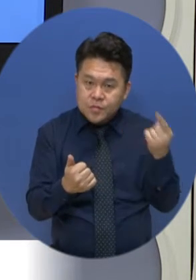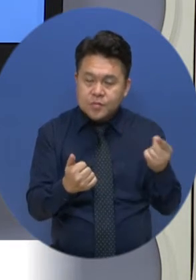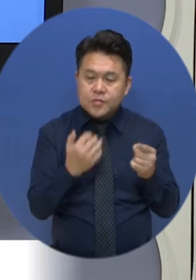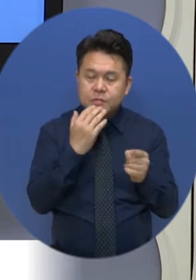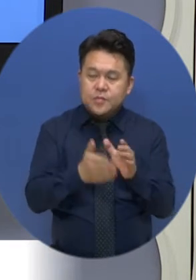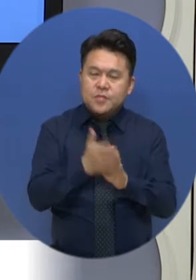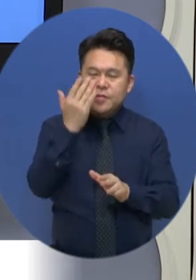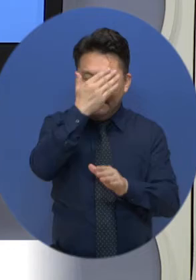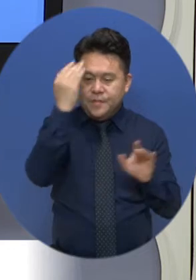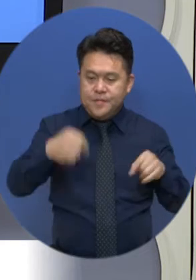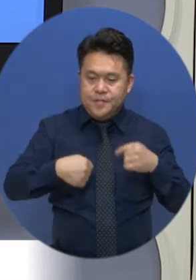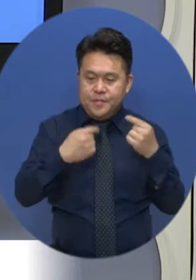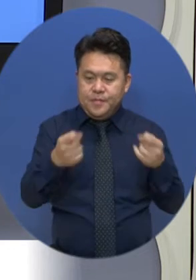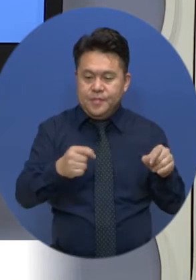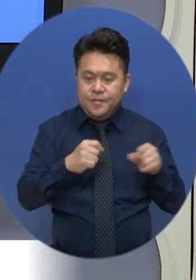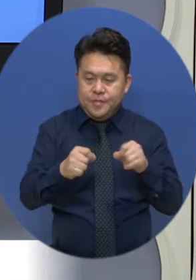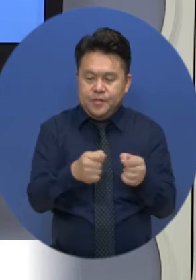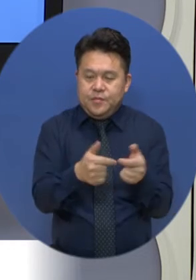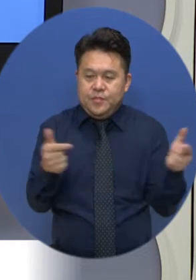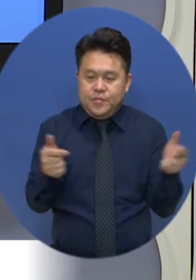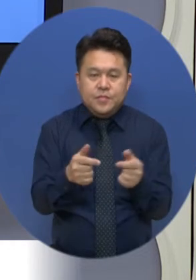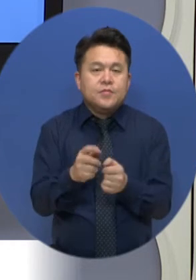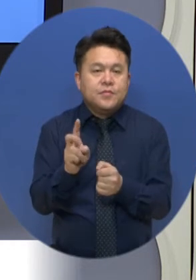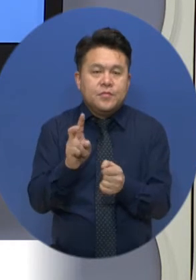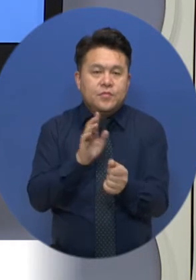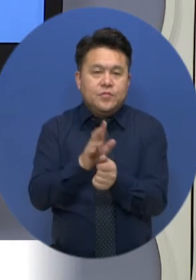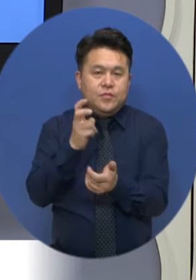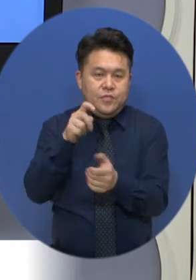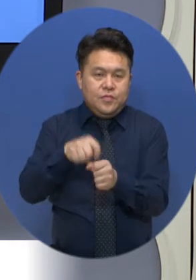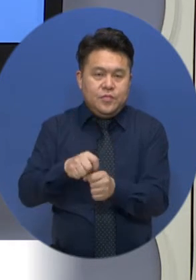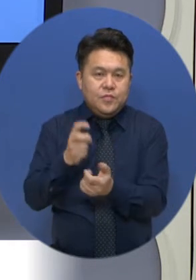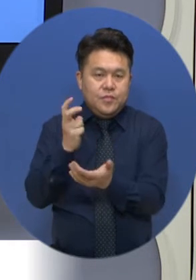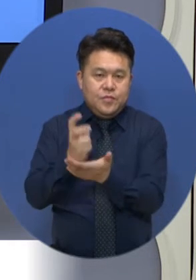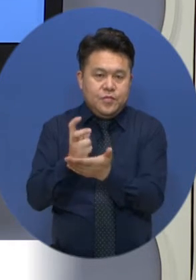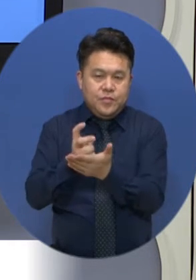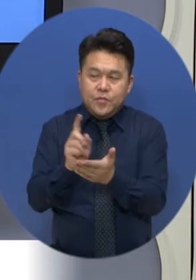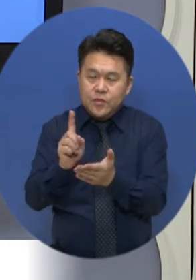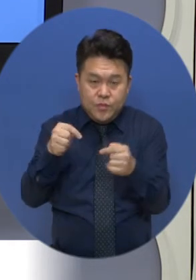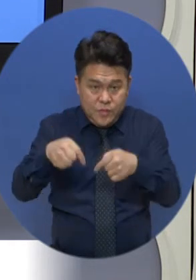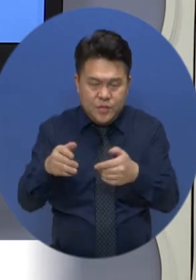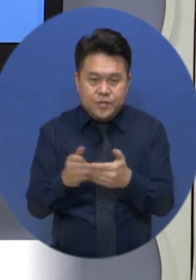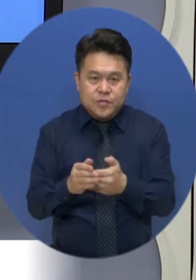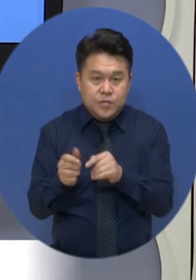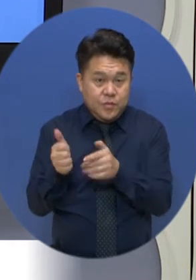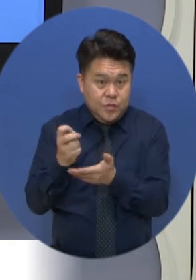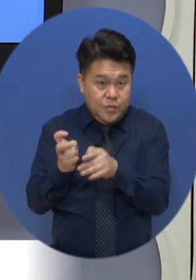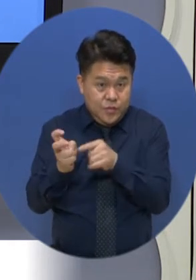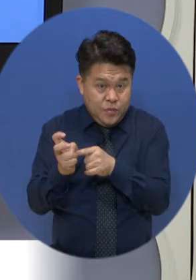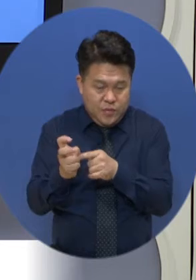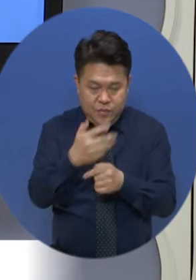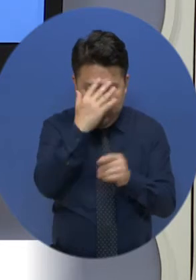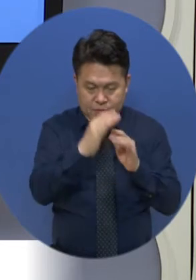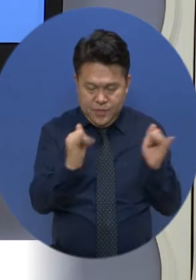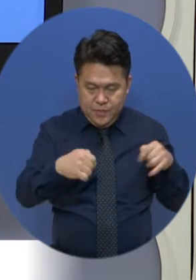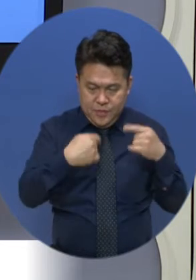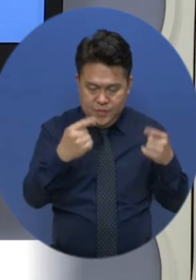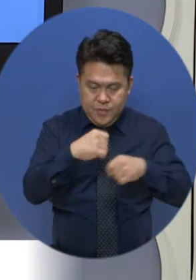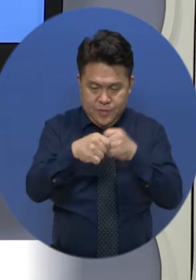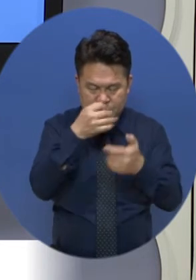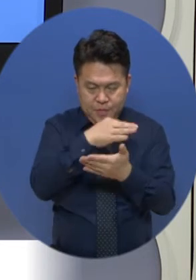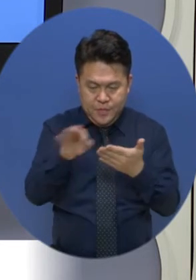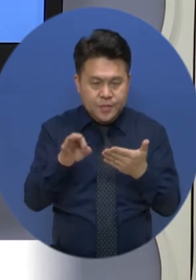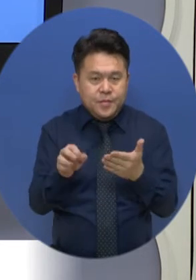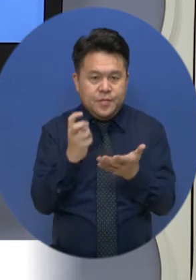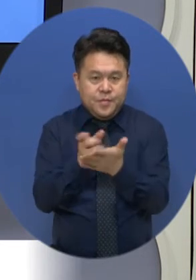서울시 청년 참여 활성화 지원조례 제정을 논의했습니다 해당 조례 는 청년 참여와 청년 자유 예산